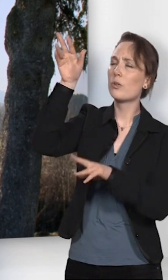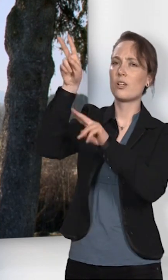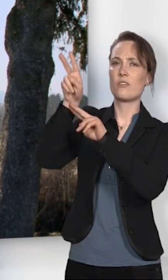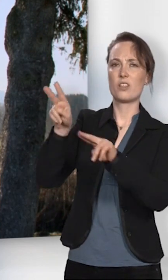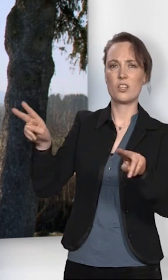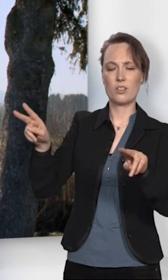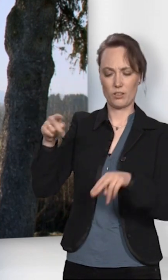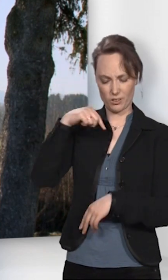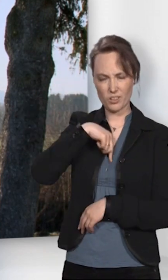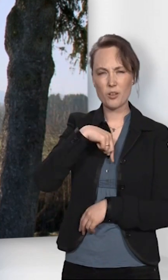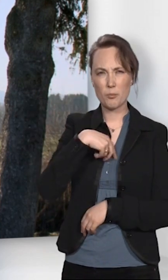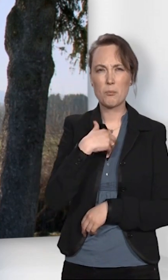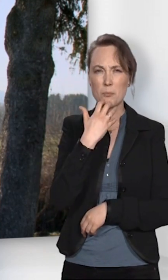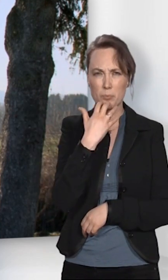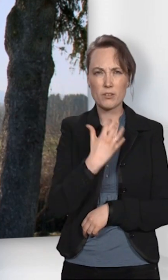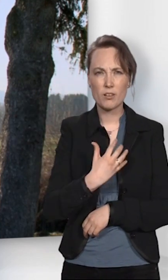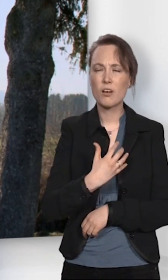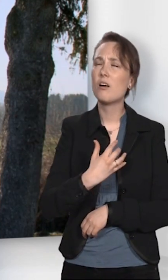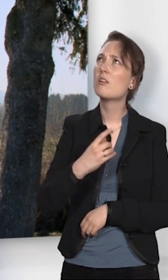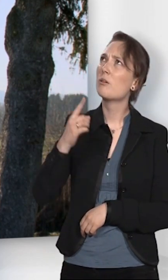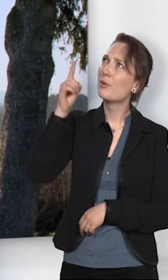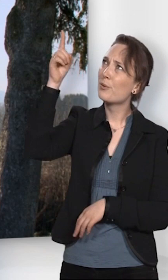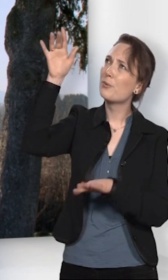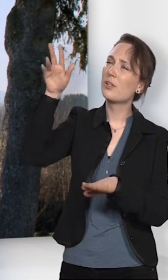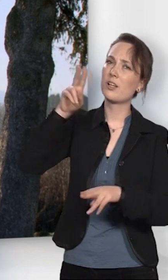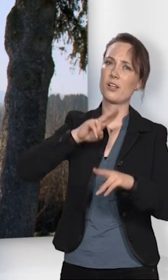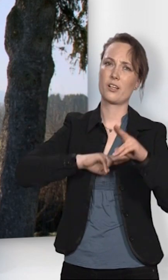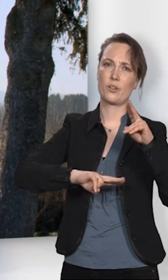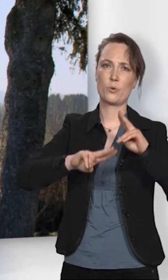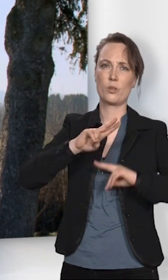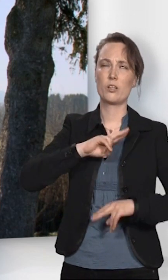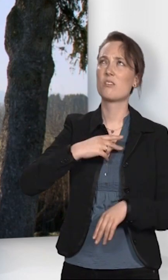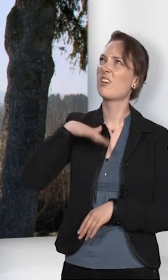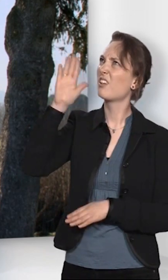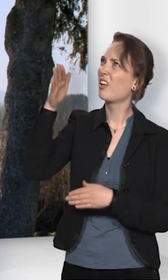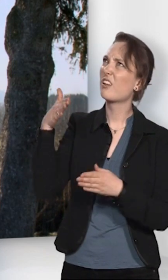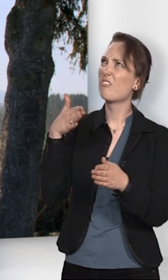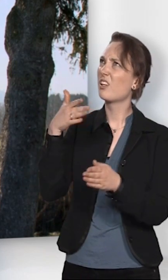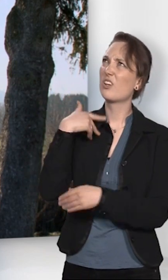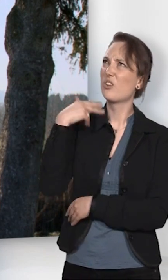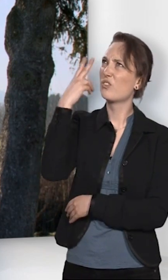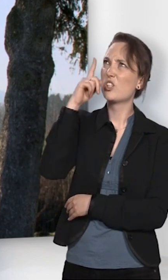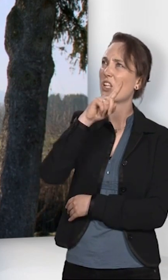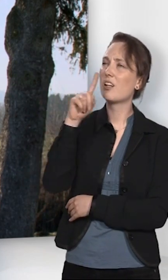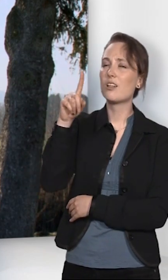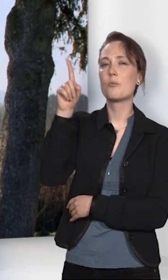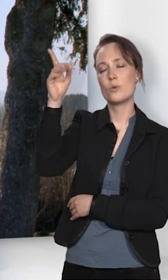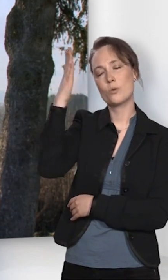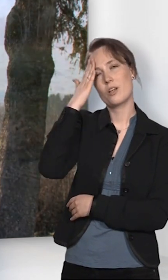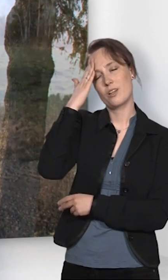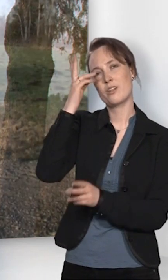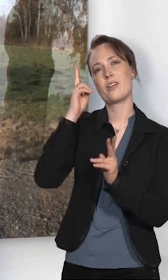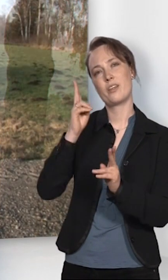ist Bitterkeit, aber bei dir ist Geduld. Ich verstehe deine Wege nicht, aber du weißt den rechten Weg für